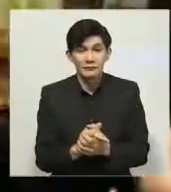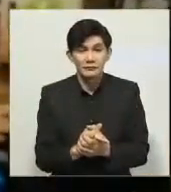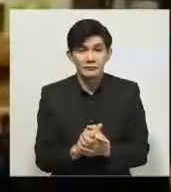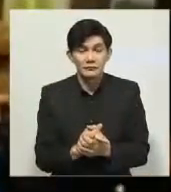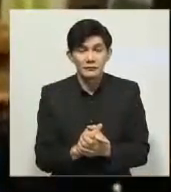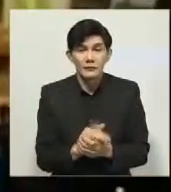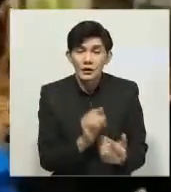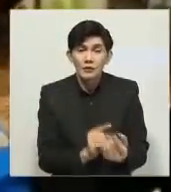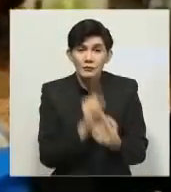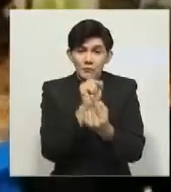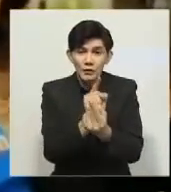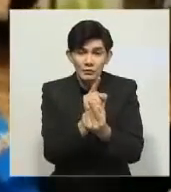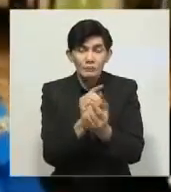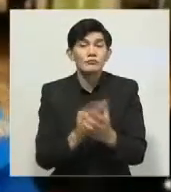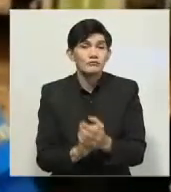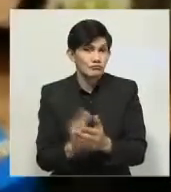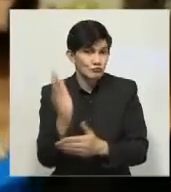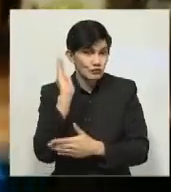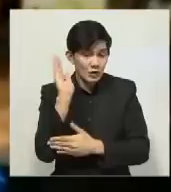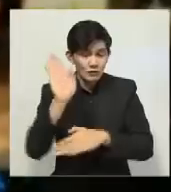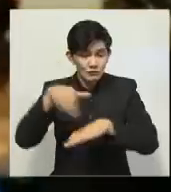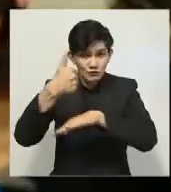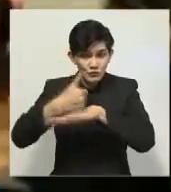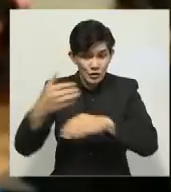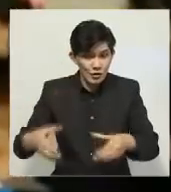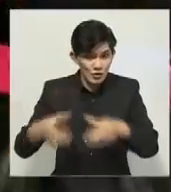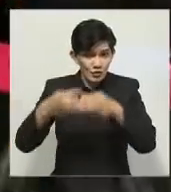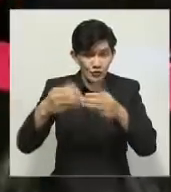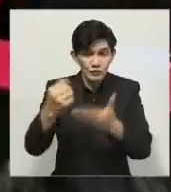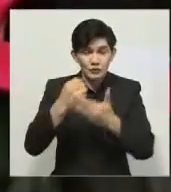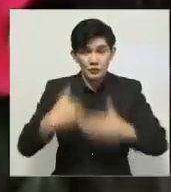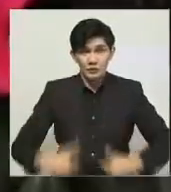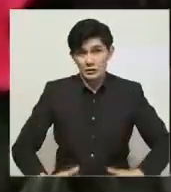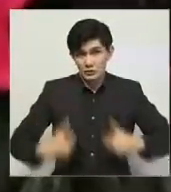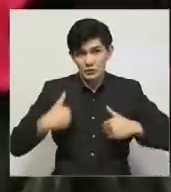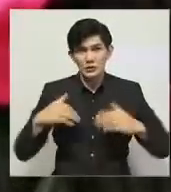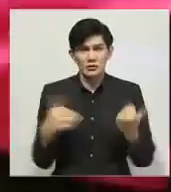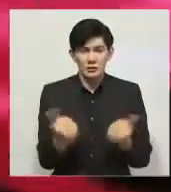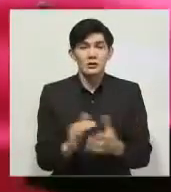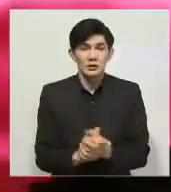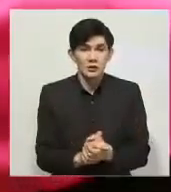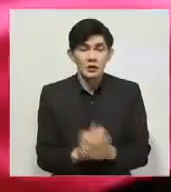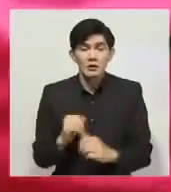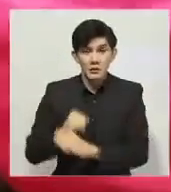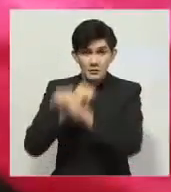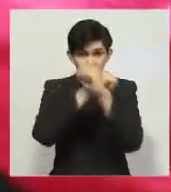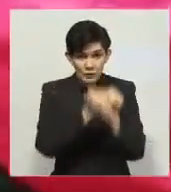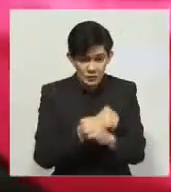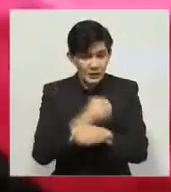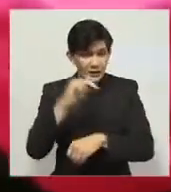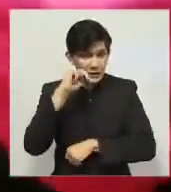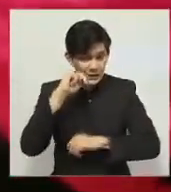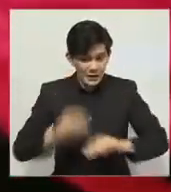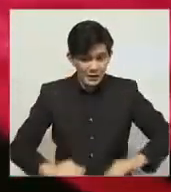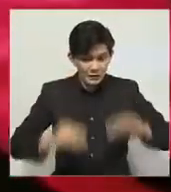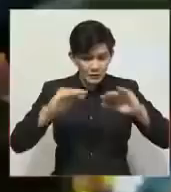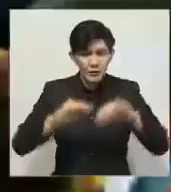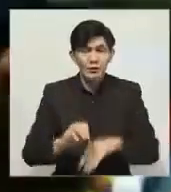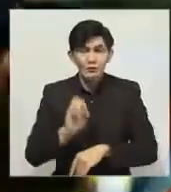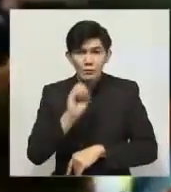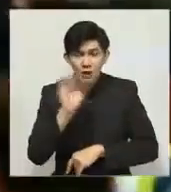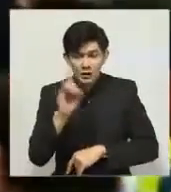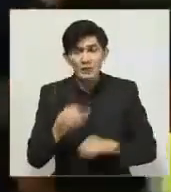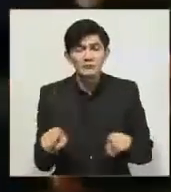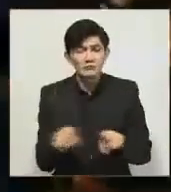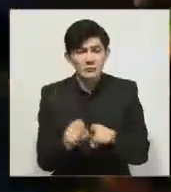แล้วนะครับและเข้าพบกับนายเลอพงสวนสังหัวหน้าชุดปฏิบัติการกู้ภัยและค้นหากรมป้องกันและบรรเทาสาธารณภัยเพื่อแสดงความประสงค์ใน